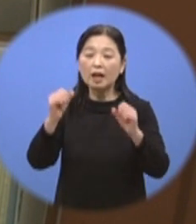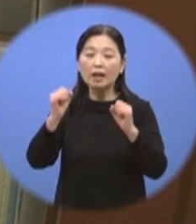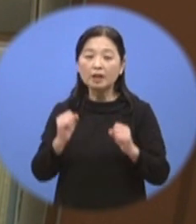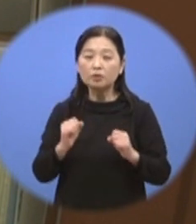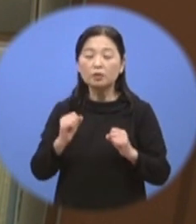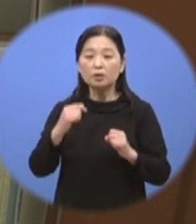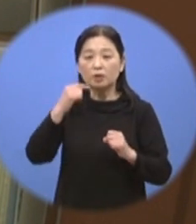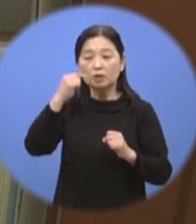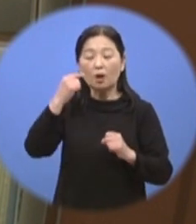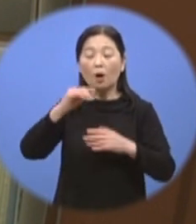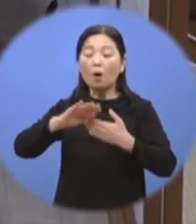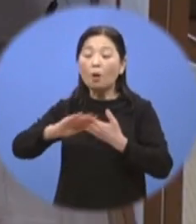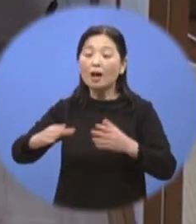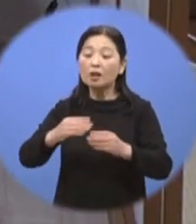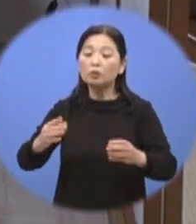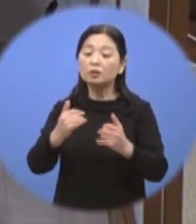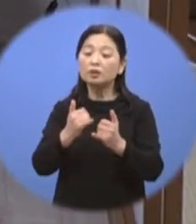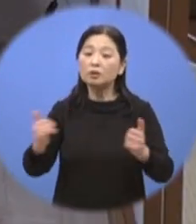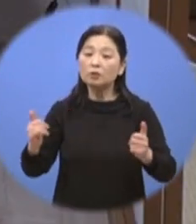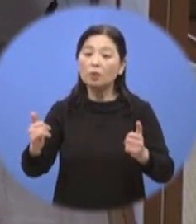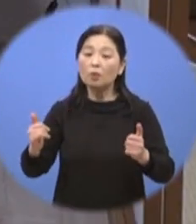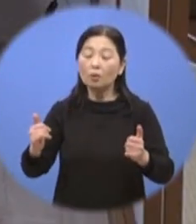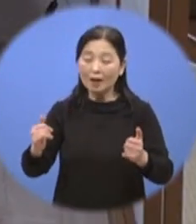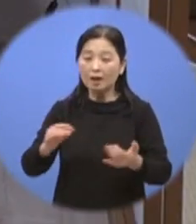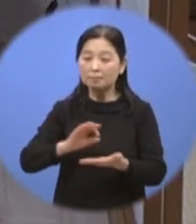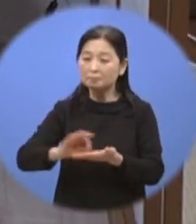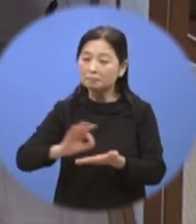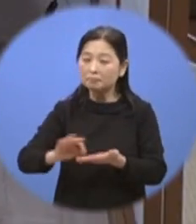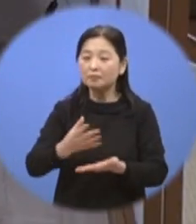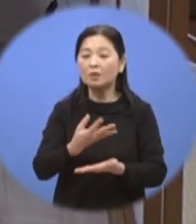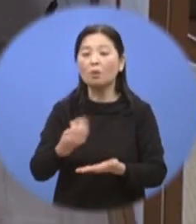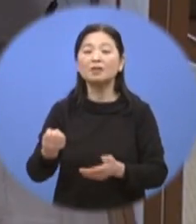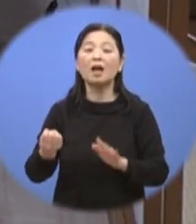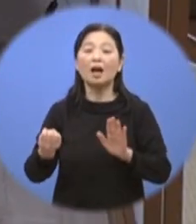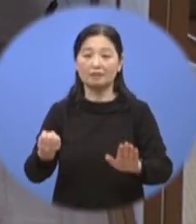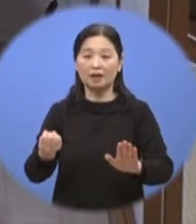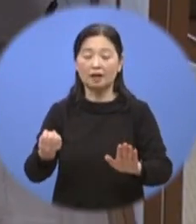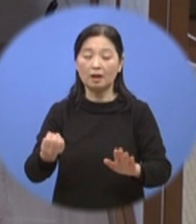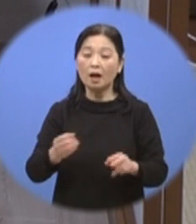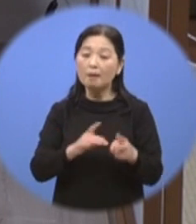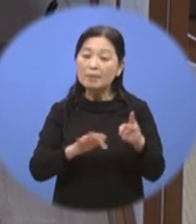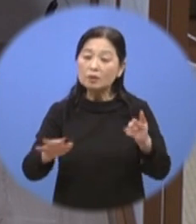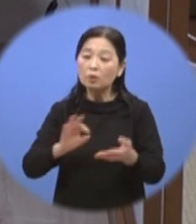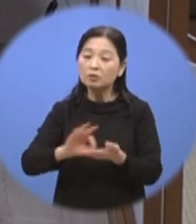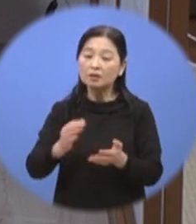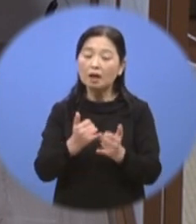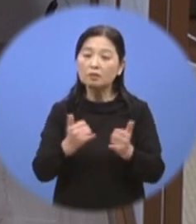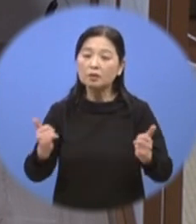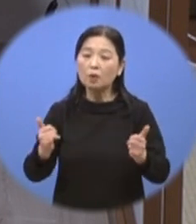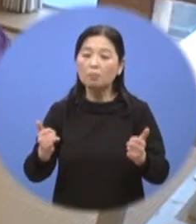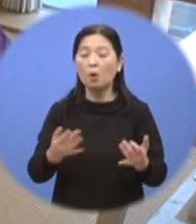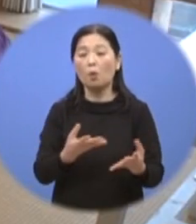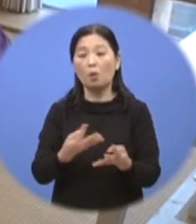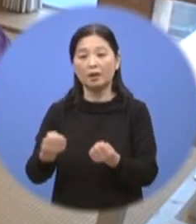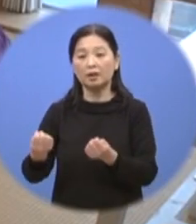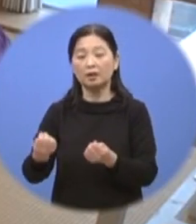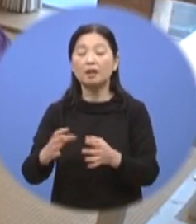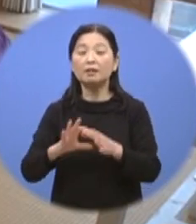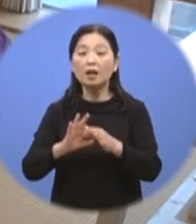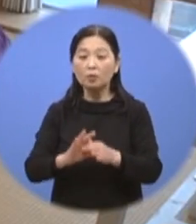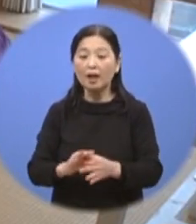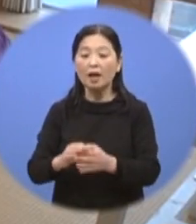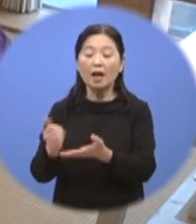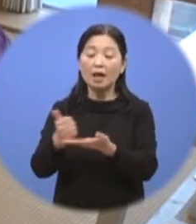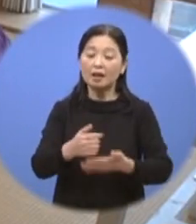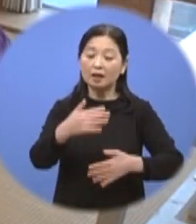用していました。パソコンを使って仕事をする人も多かったことから、客室やロビーをコ